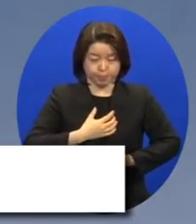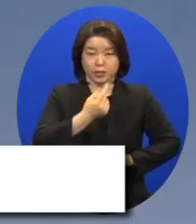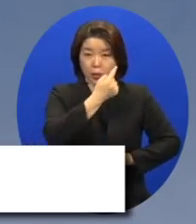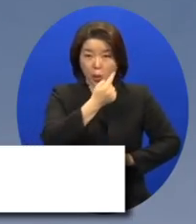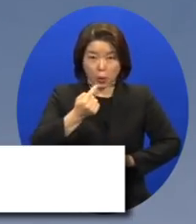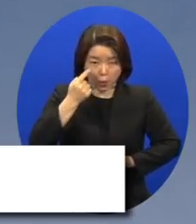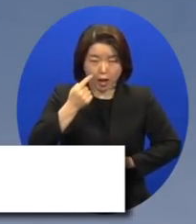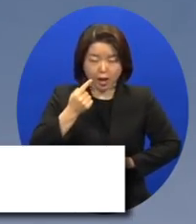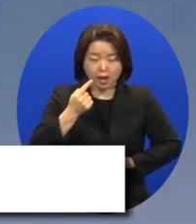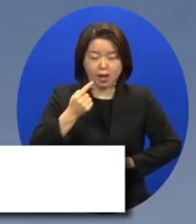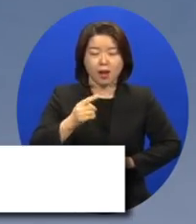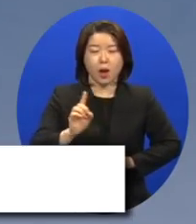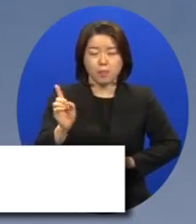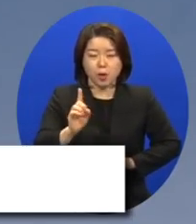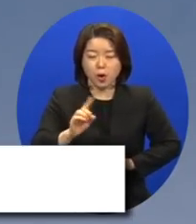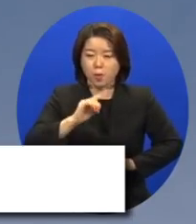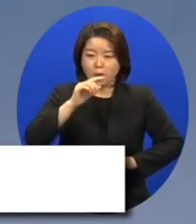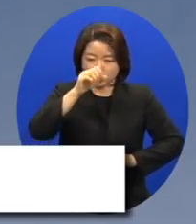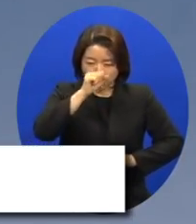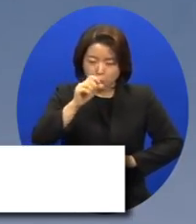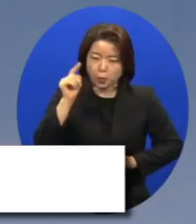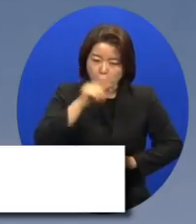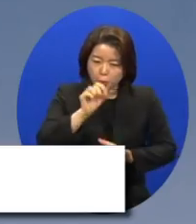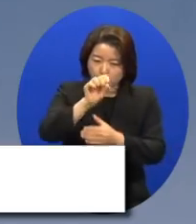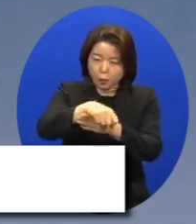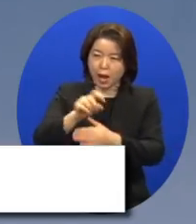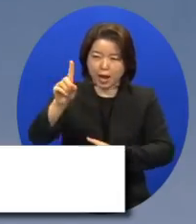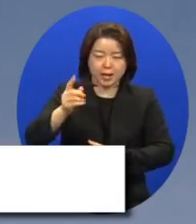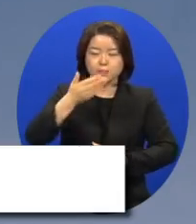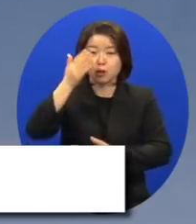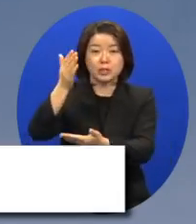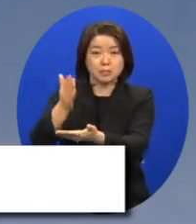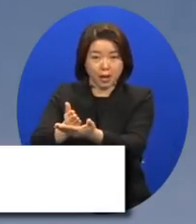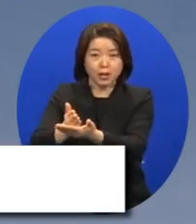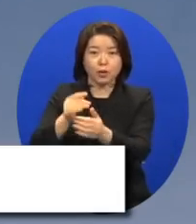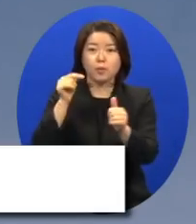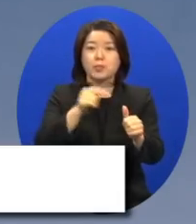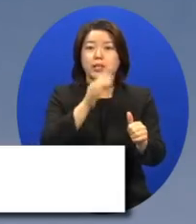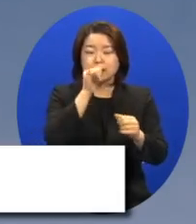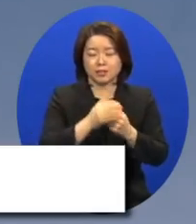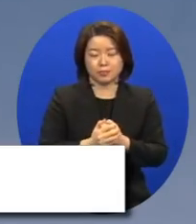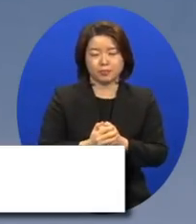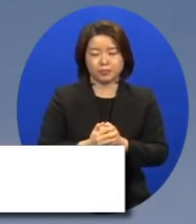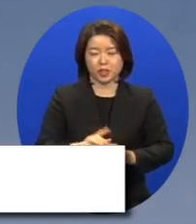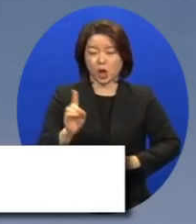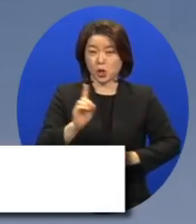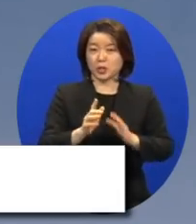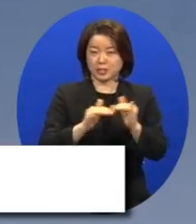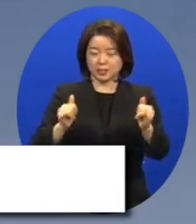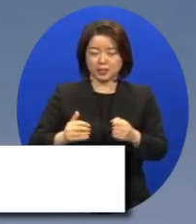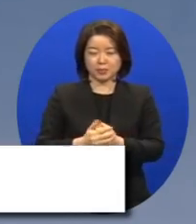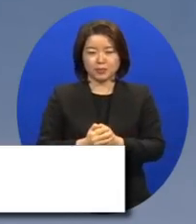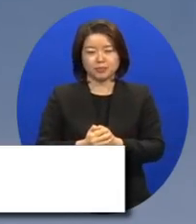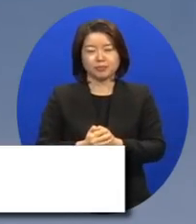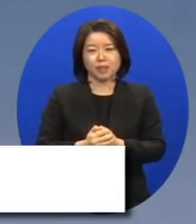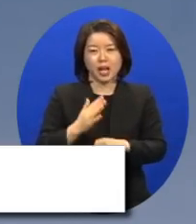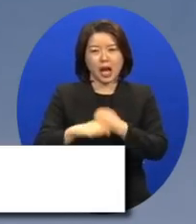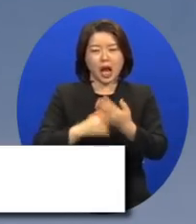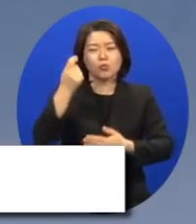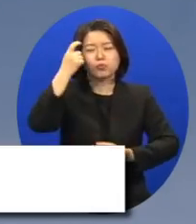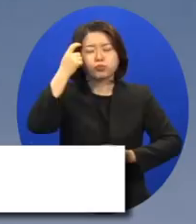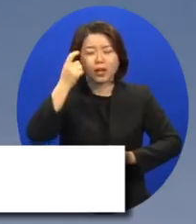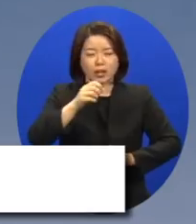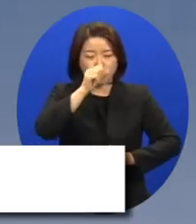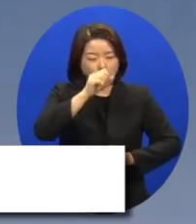선악과 하나만큼은 먹지 말라고 하셨습니다 어떤 분들은 하나님께서 왜 선악과를